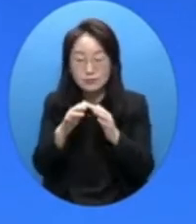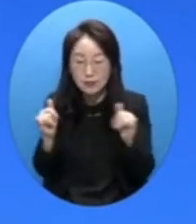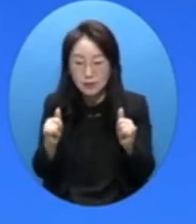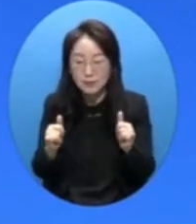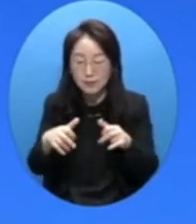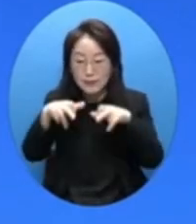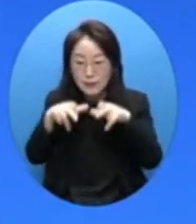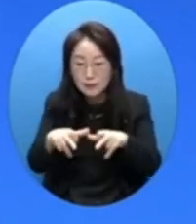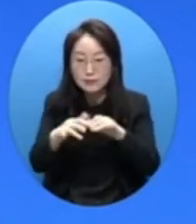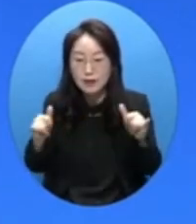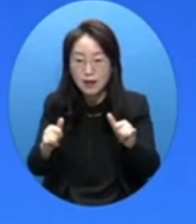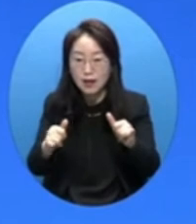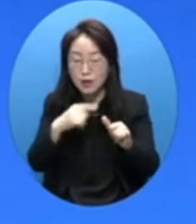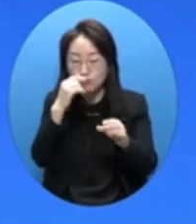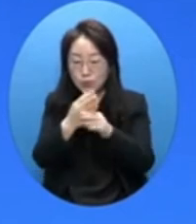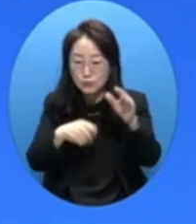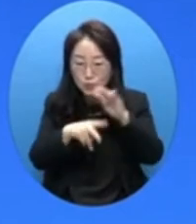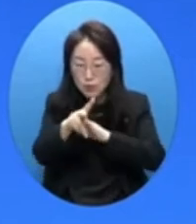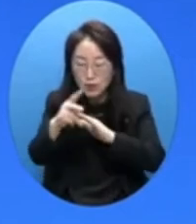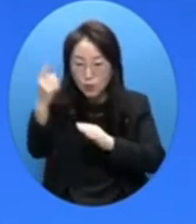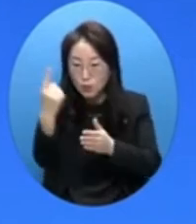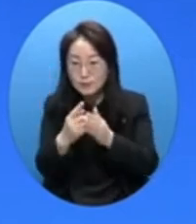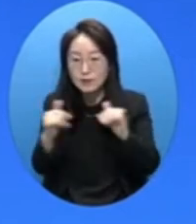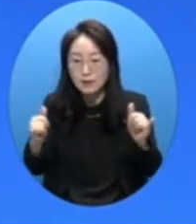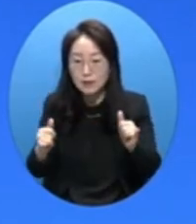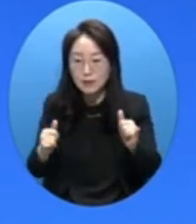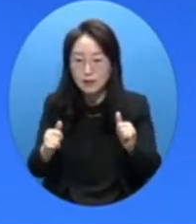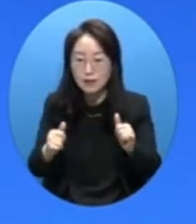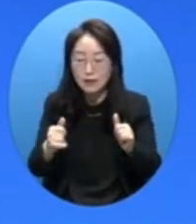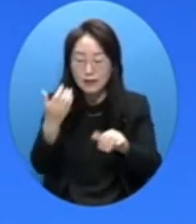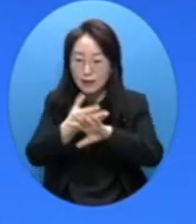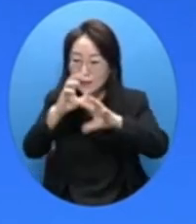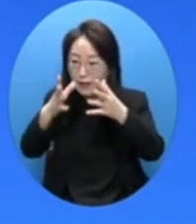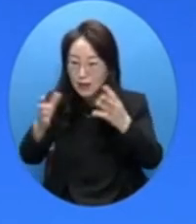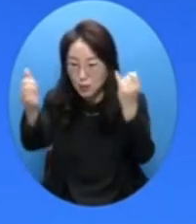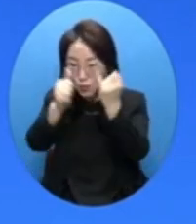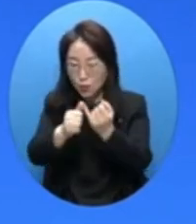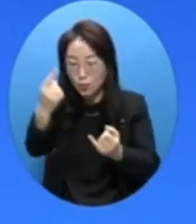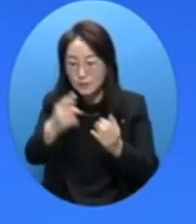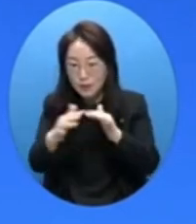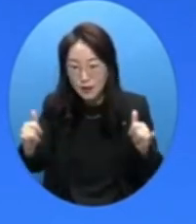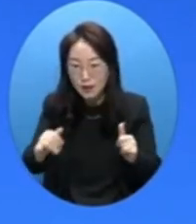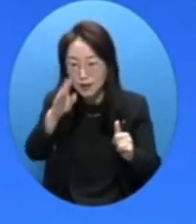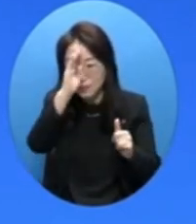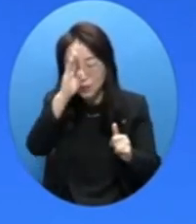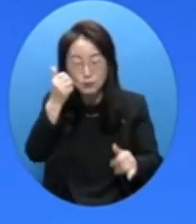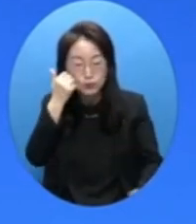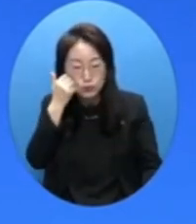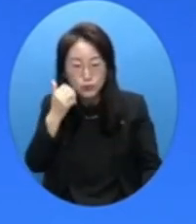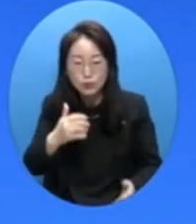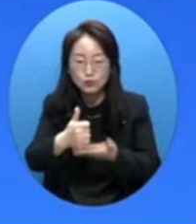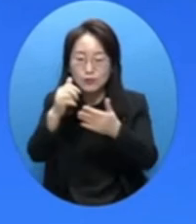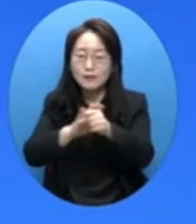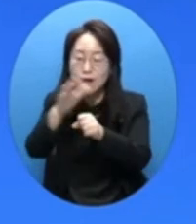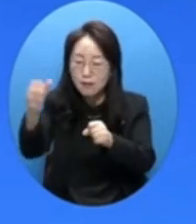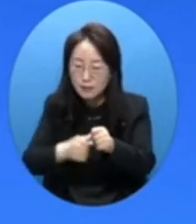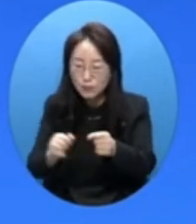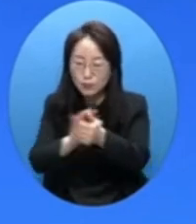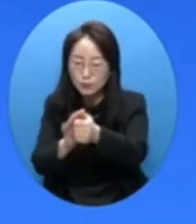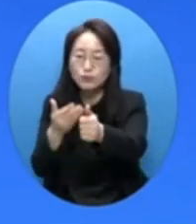장애우 탈북민 또 다문화 가족 병중에 있는 분들을 주의 사랑으로 우리가 돌봐야 되는